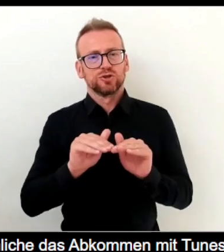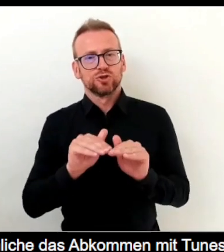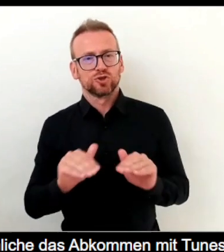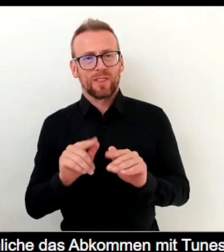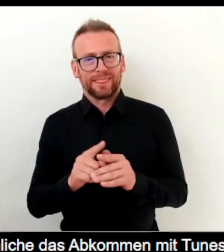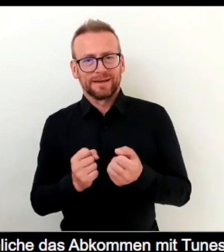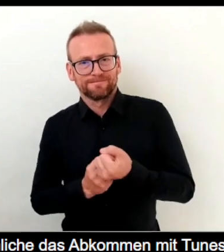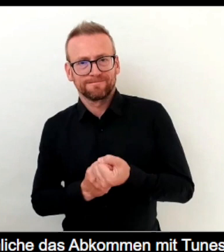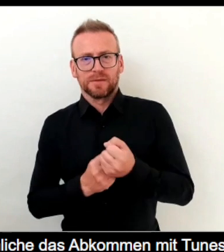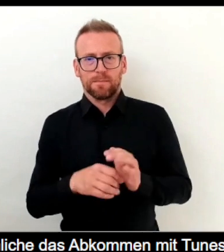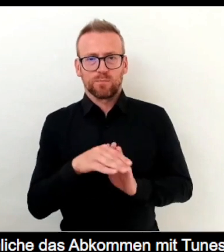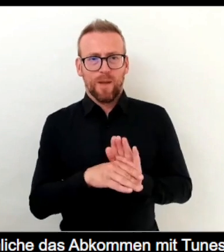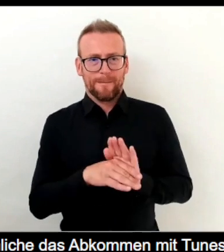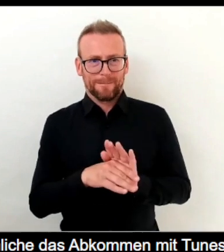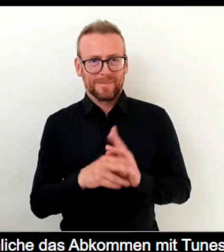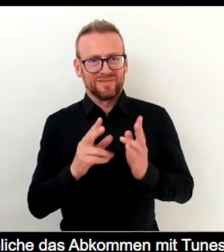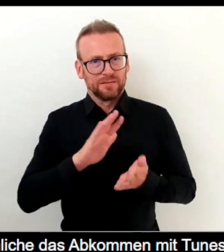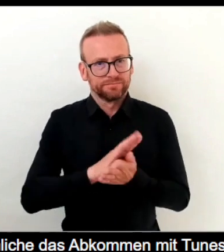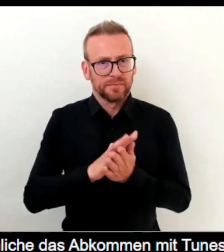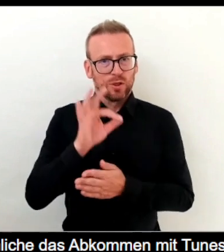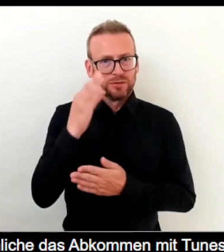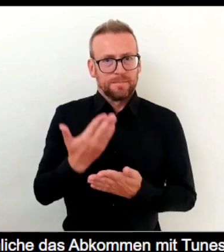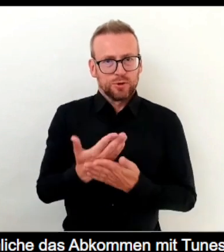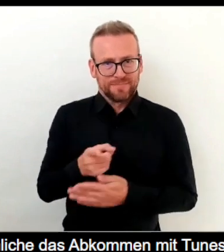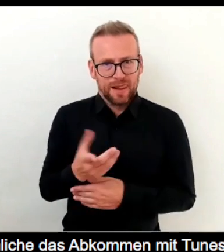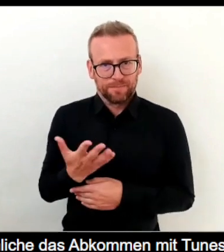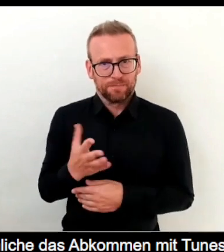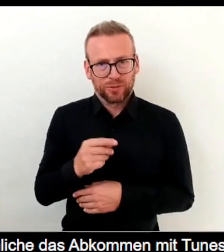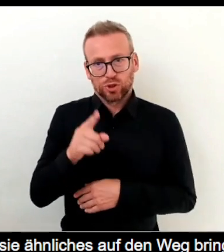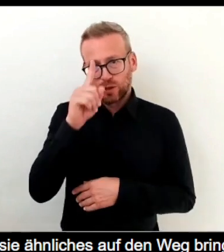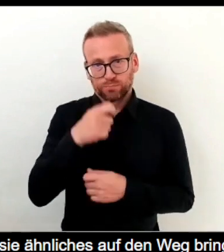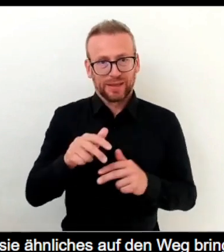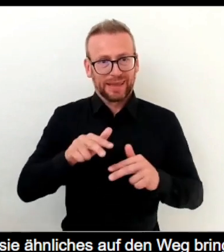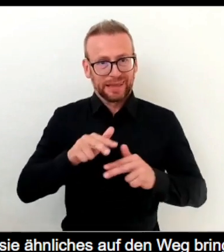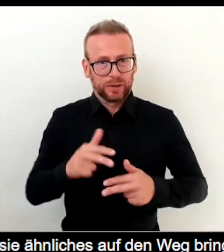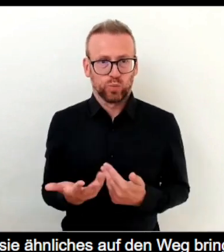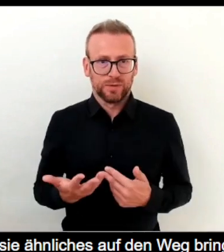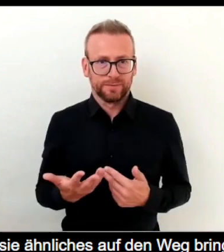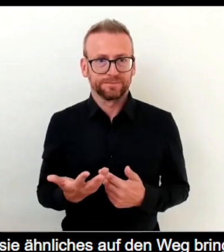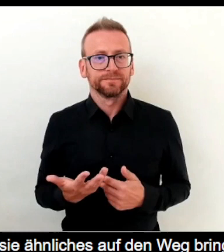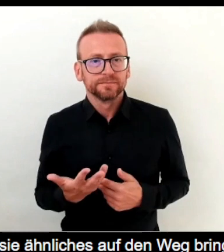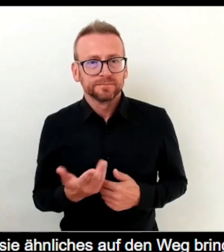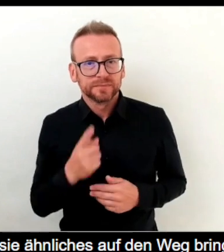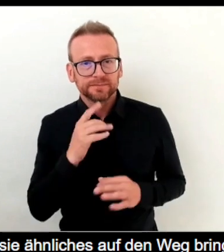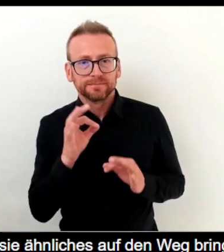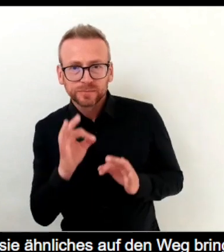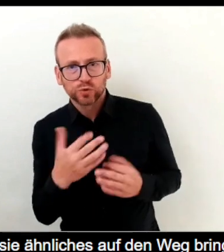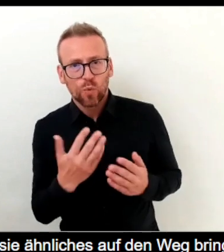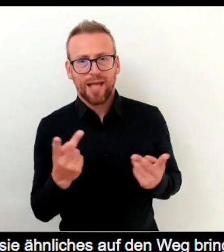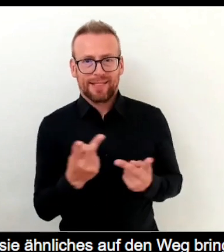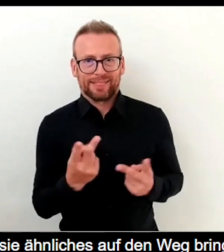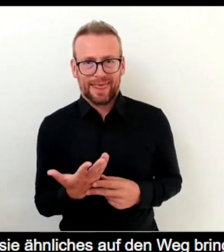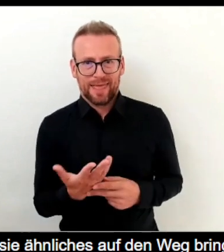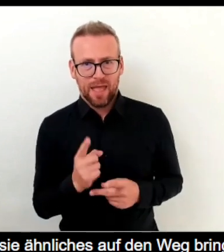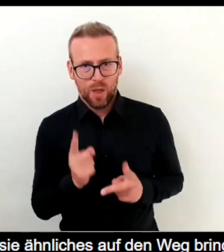Deswegen ist wichtig, Industrie, Mittelstand und Handwerk zu stärken, gerade im Verhältnis zu USA und China. Deswegen wünschen wir uns das sehr. Wir haben